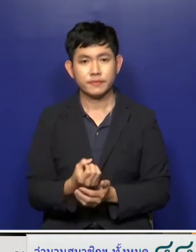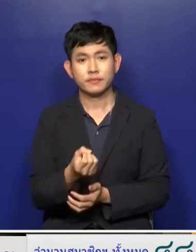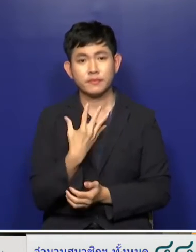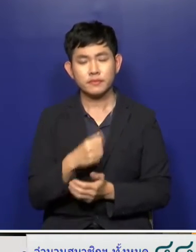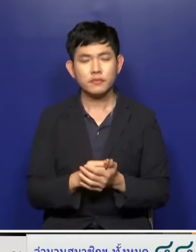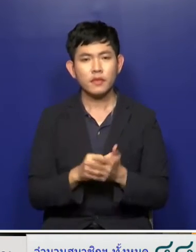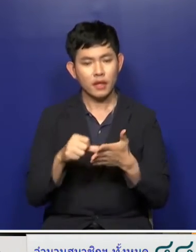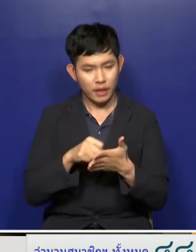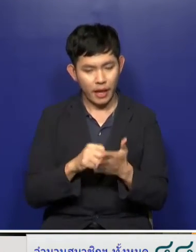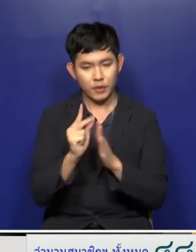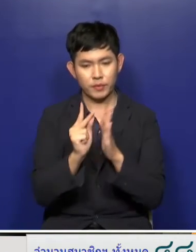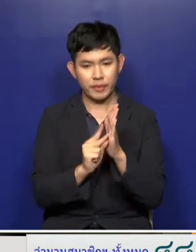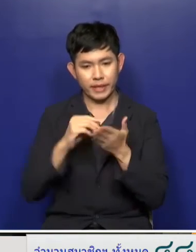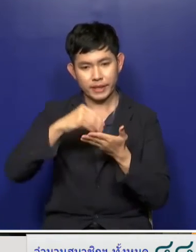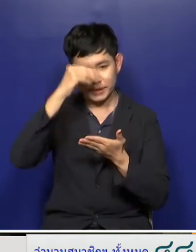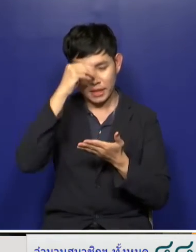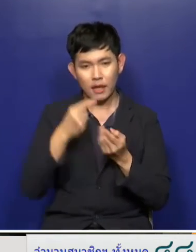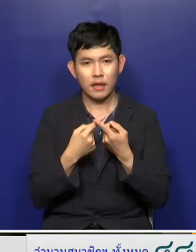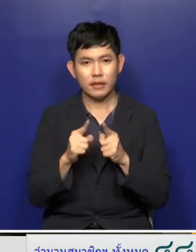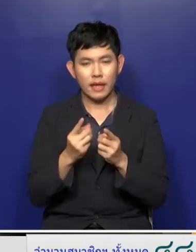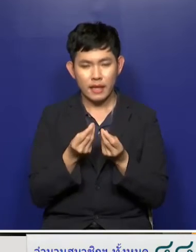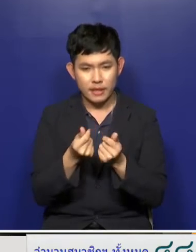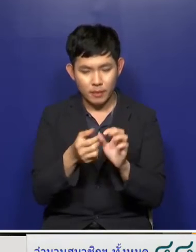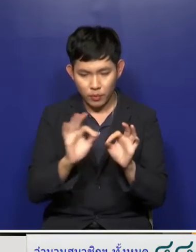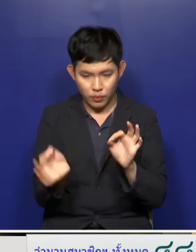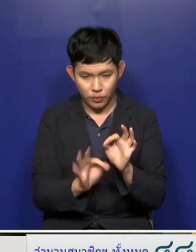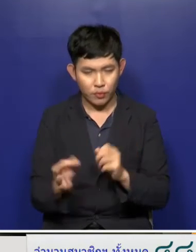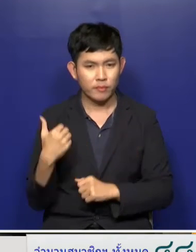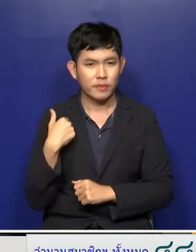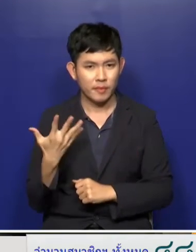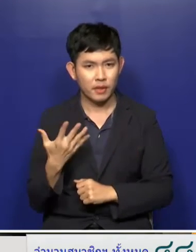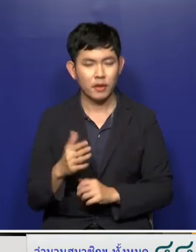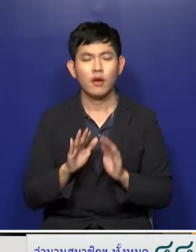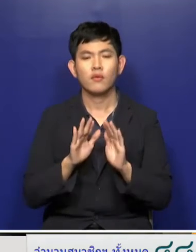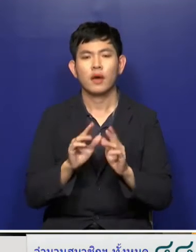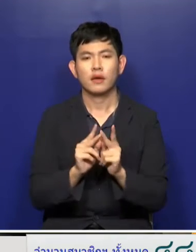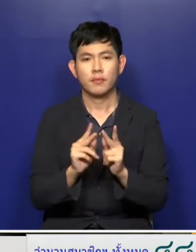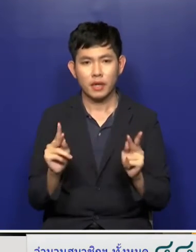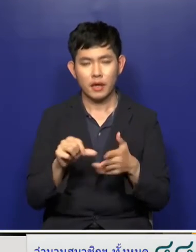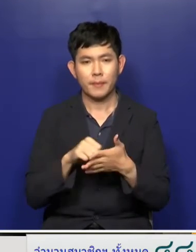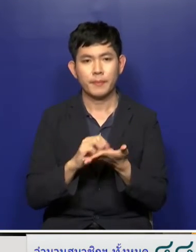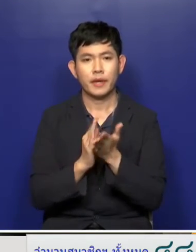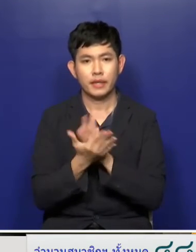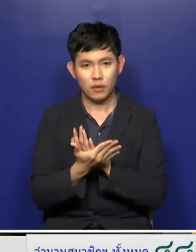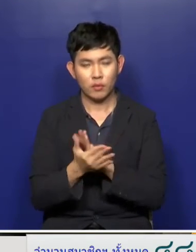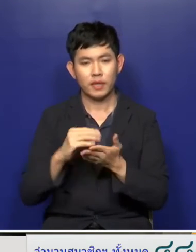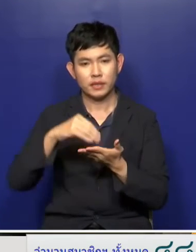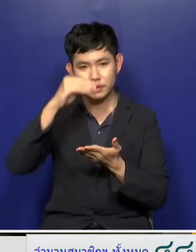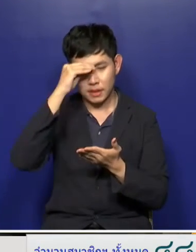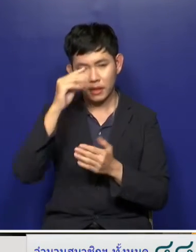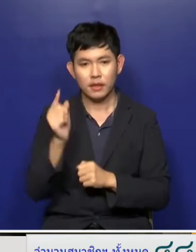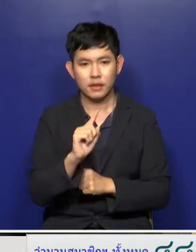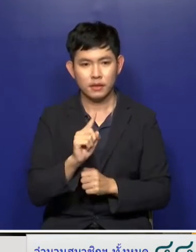ปรบ ลูทธ่ compañ แต่วท่านไม่พูด Hai รายลเสีablesแตผมอยากจะฝากขณะกรมาการประดกรูปเรื่องการถึกษาครั